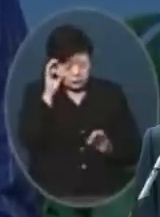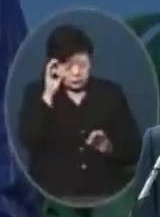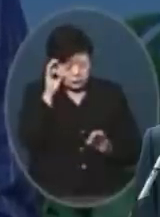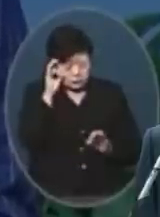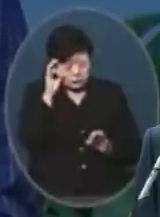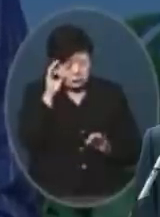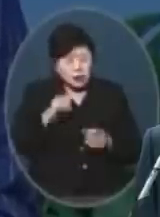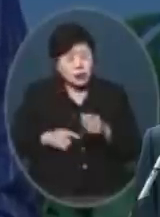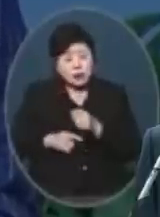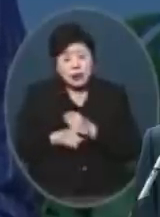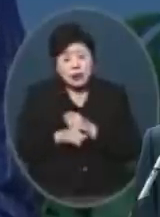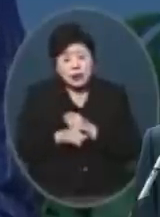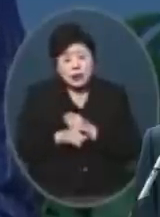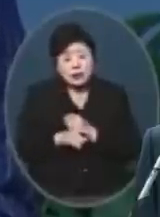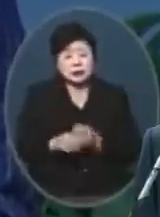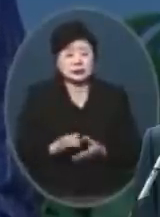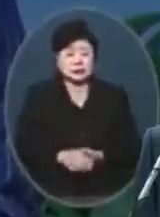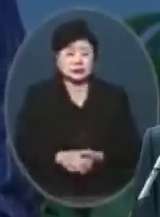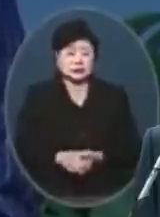왜냐하면